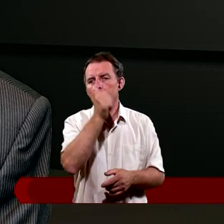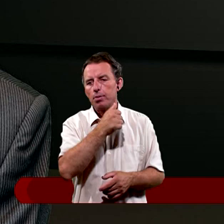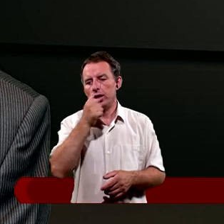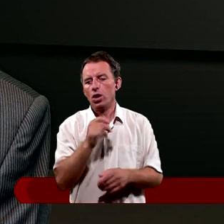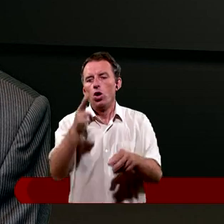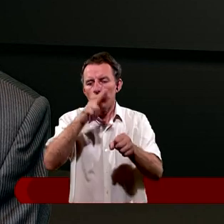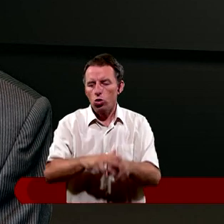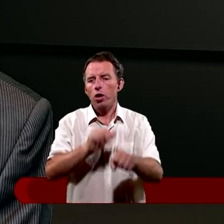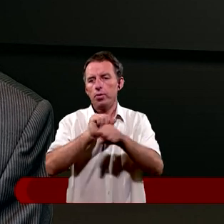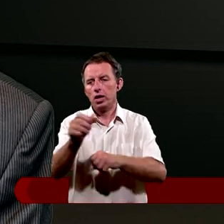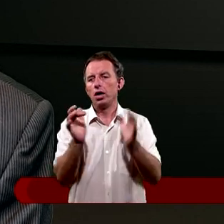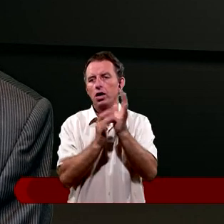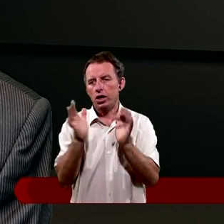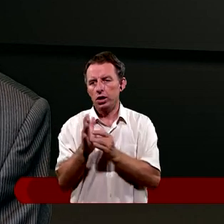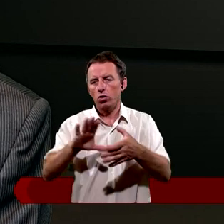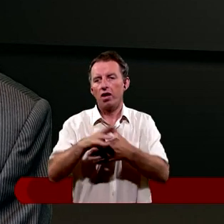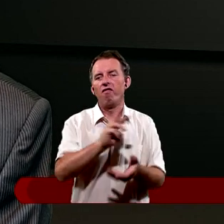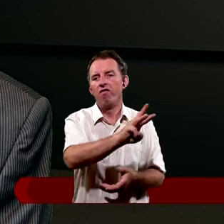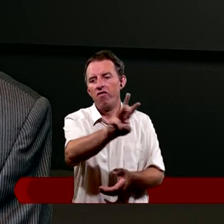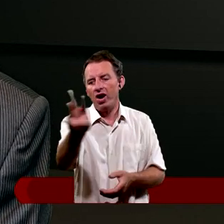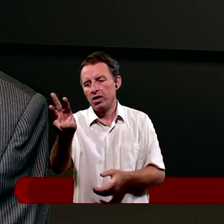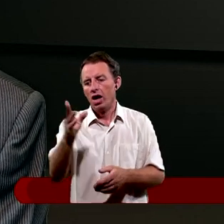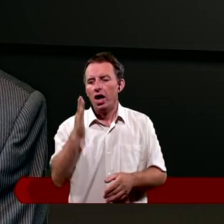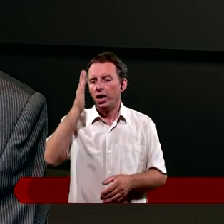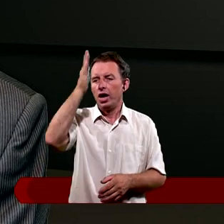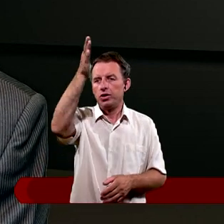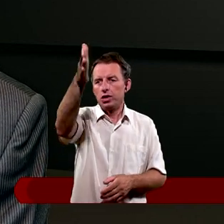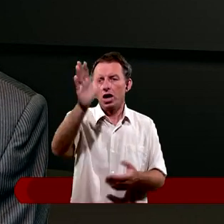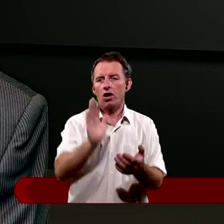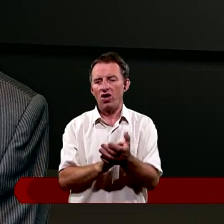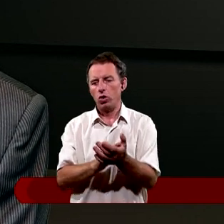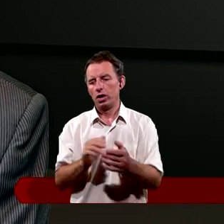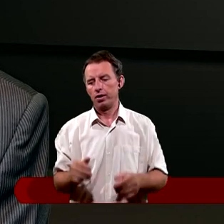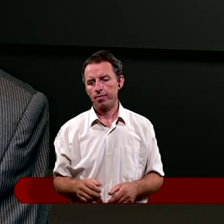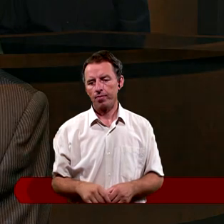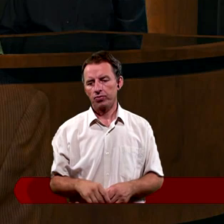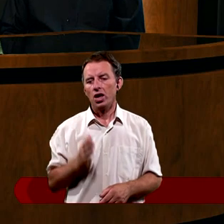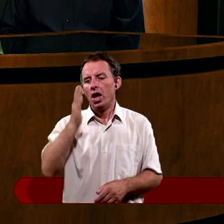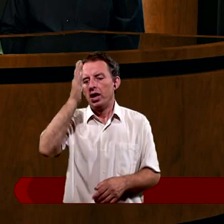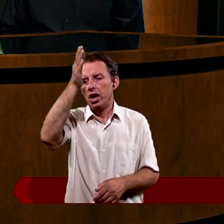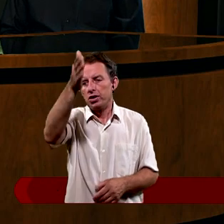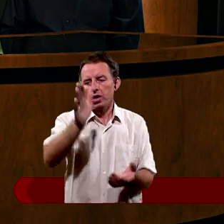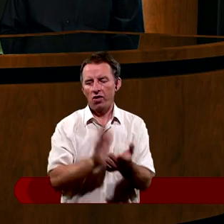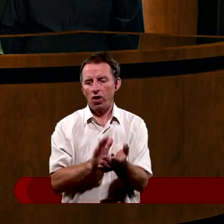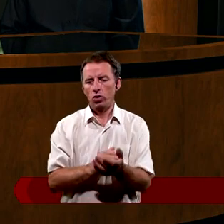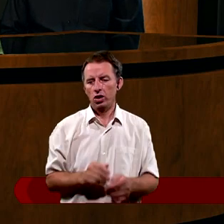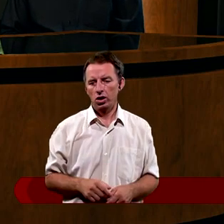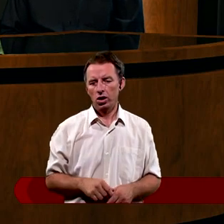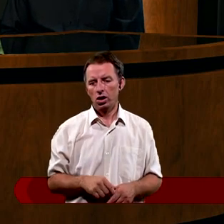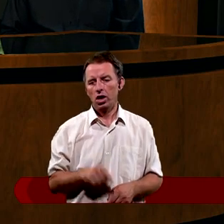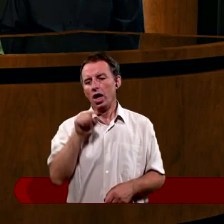tajemnicy, którą jest Chrystus w was, nadzieja chwały. Nadzieją chwały,